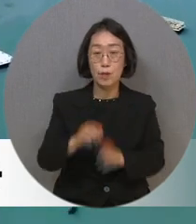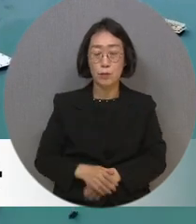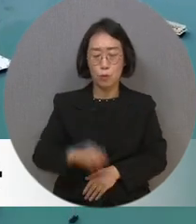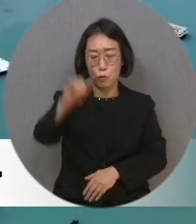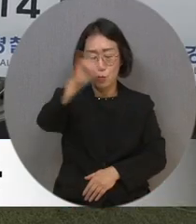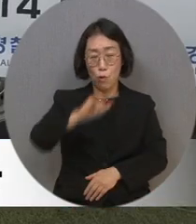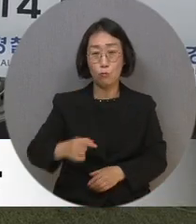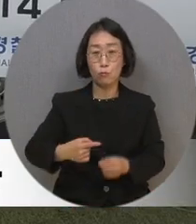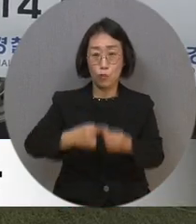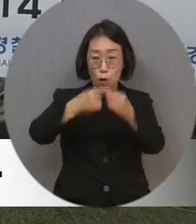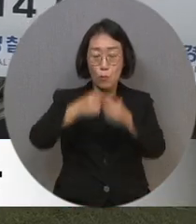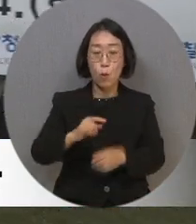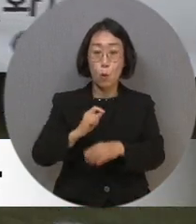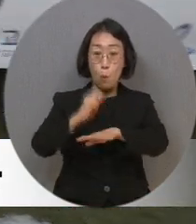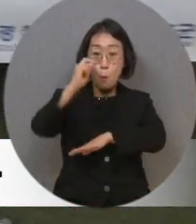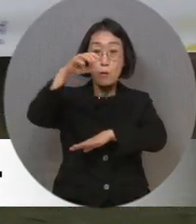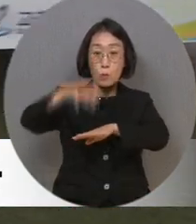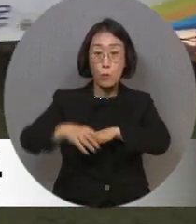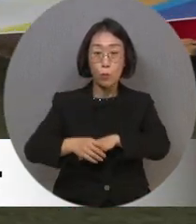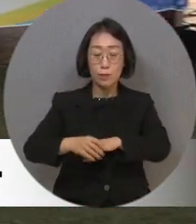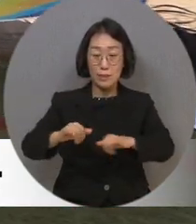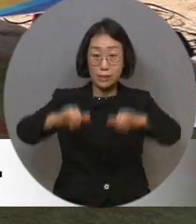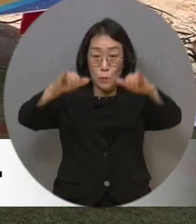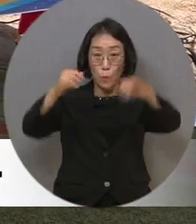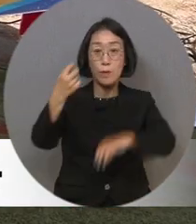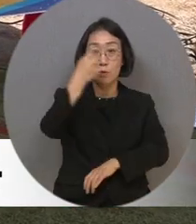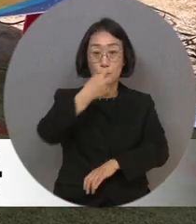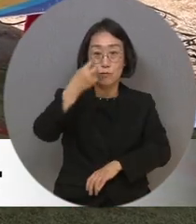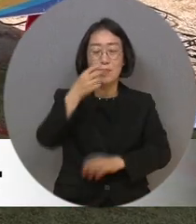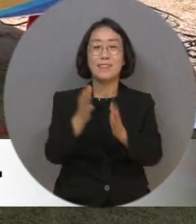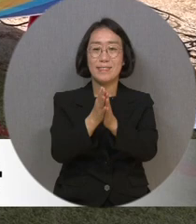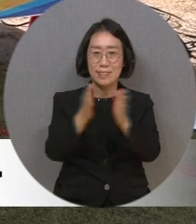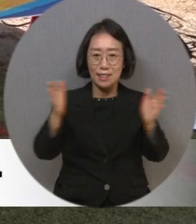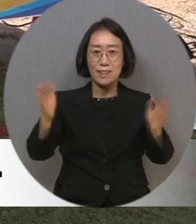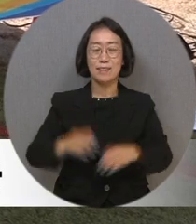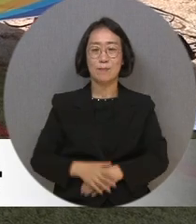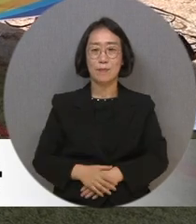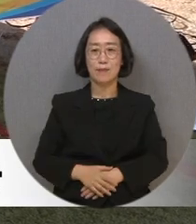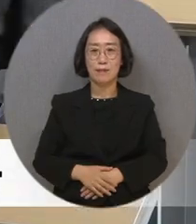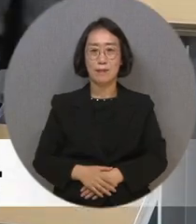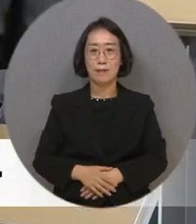전국 최초로 공군에서 드론 합동 순찰대가 가동을 시작했습니다.